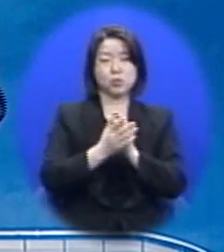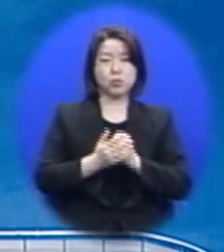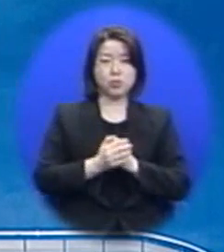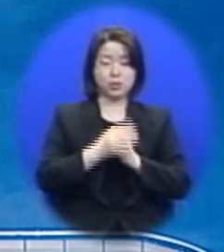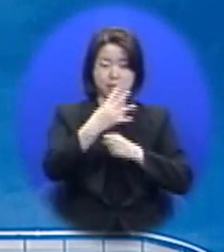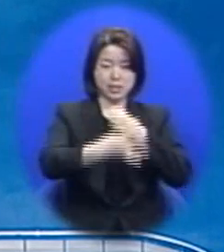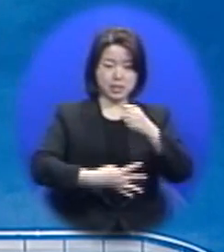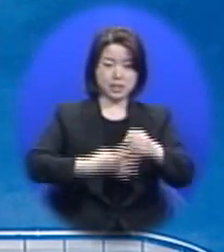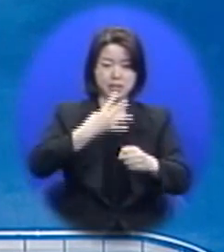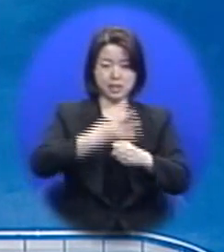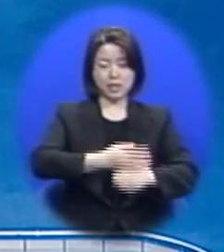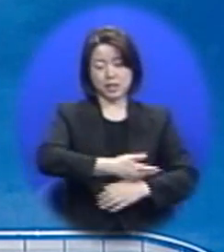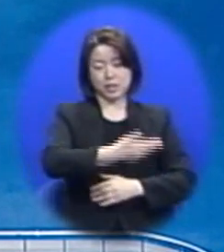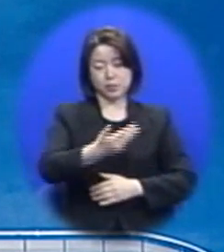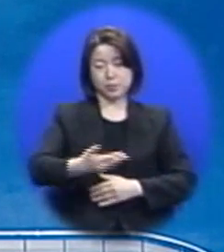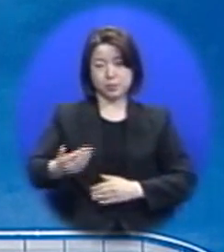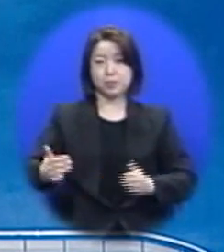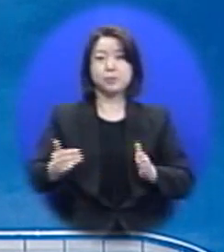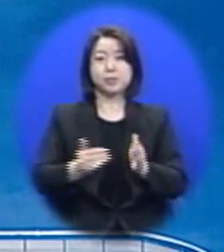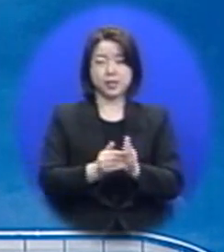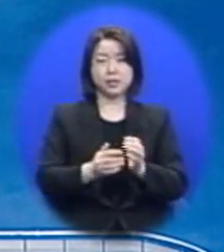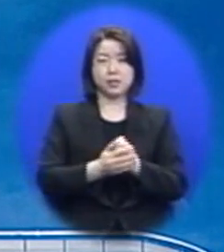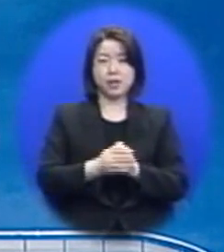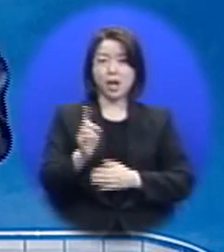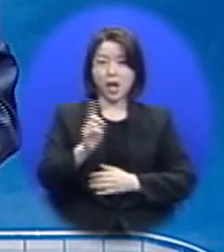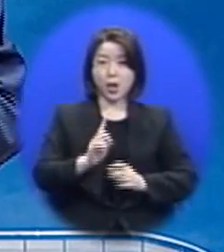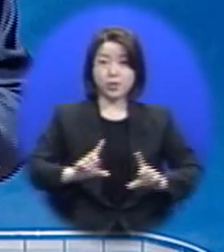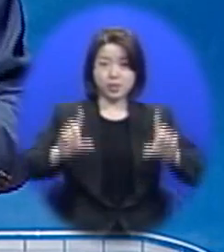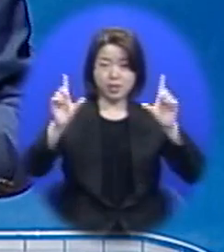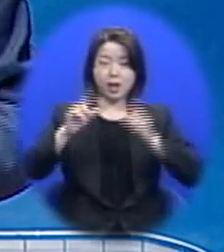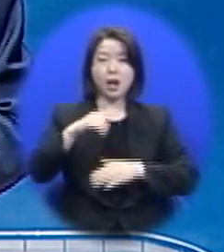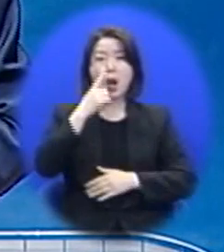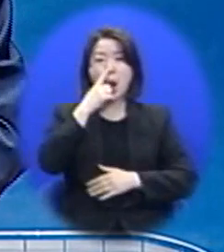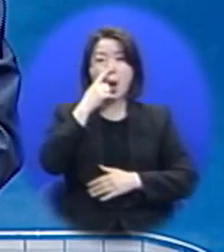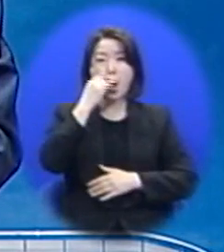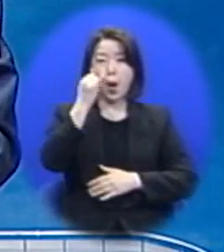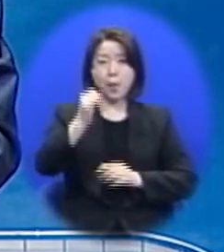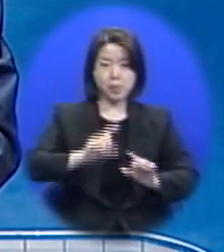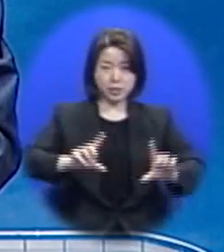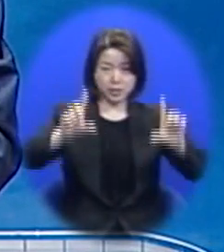4년이 지났습니다. 어느 날 어머니 날